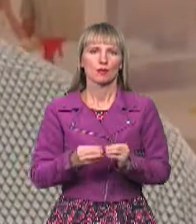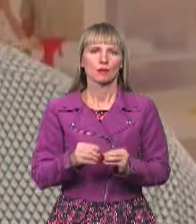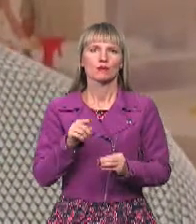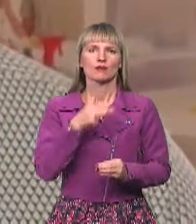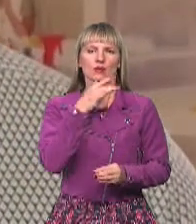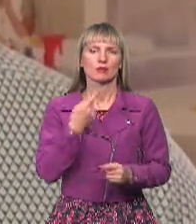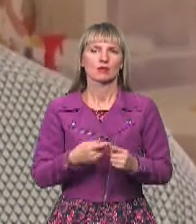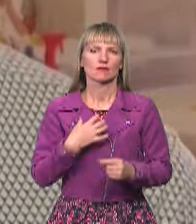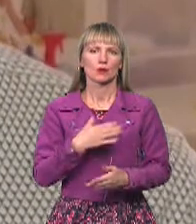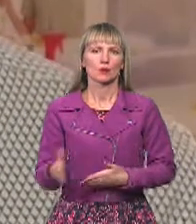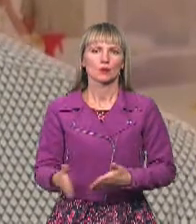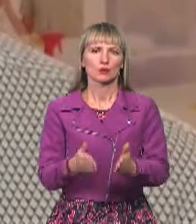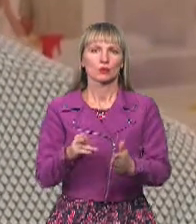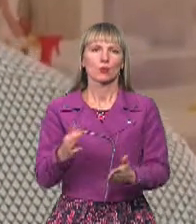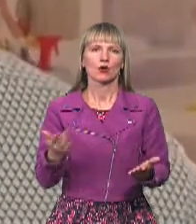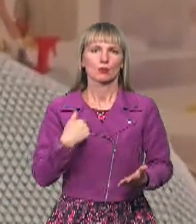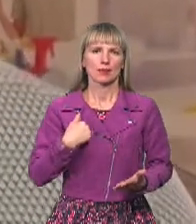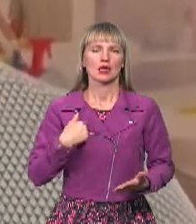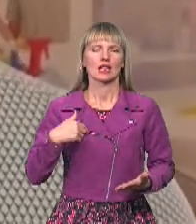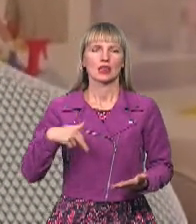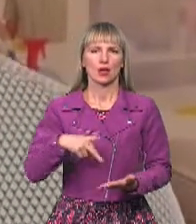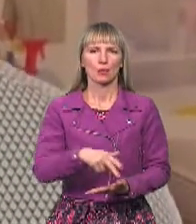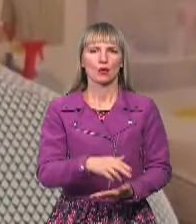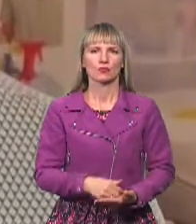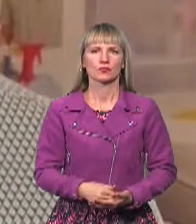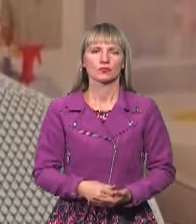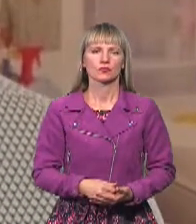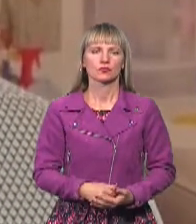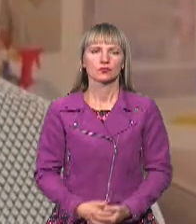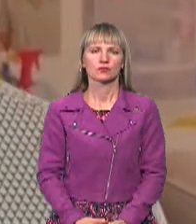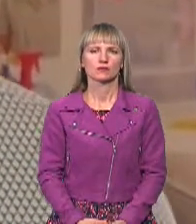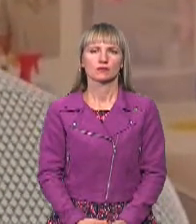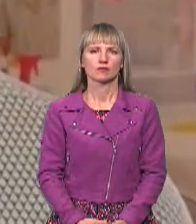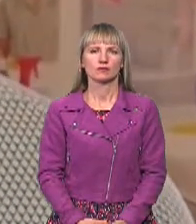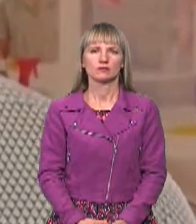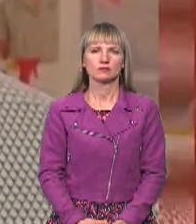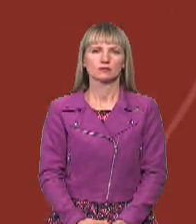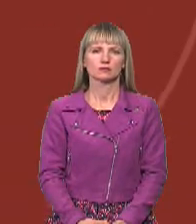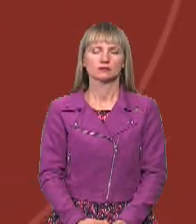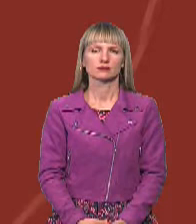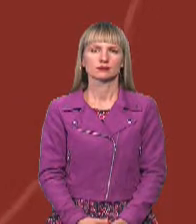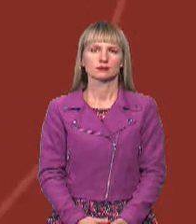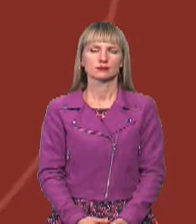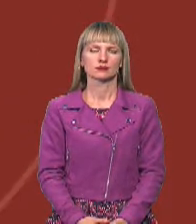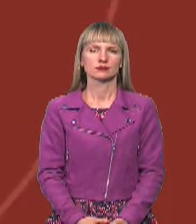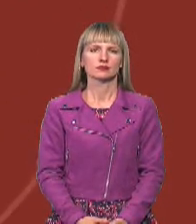це основний шлях, по якому ми йдемо. Поки проблема, але в той же час це основний путь, яким ми йдемо.